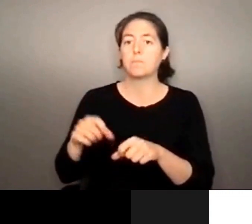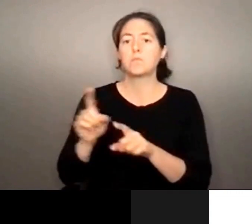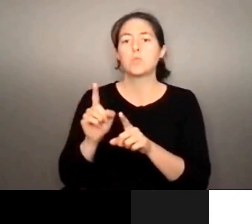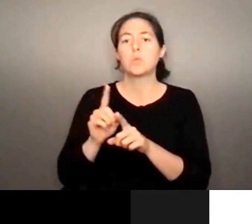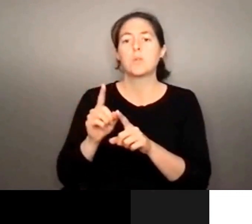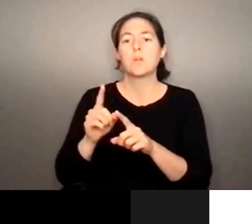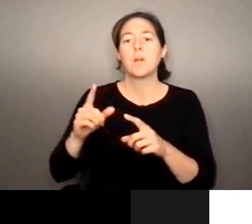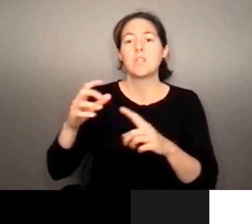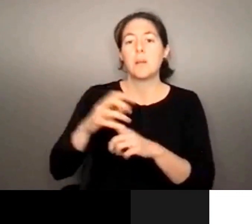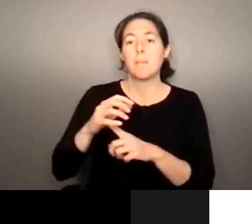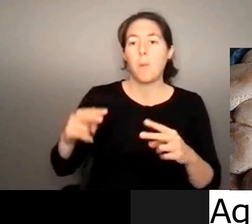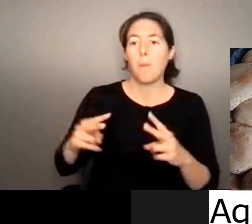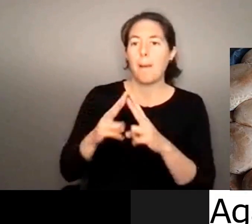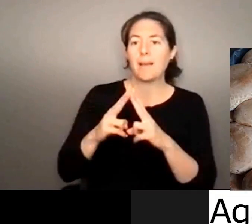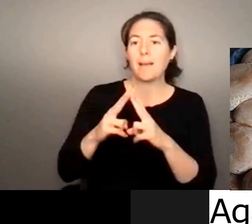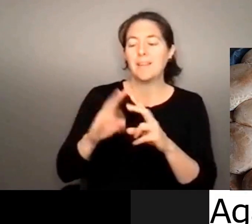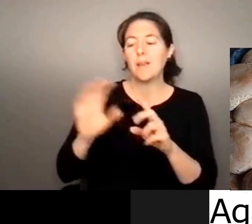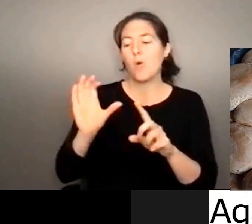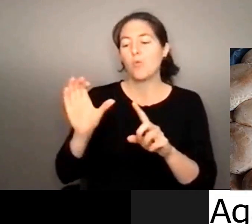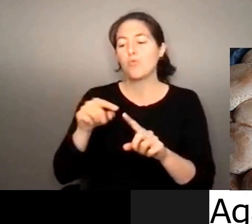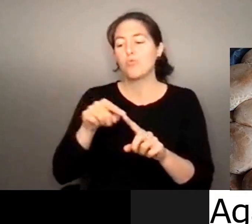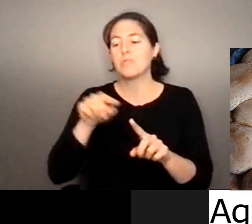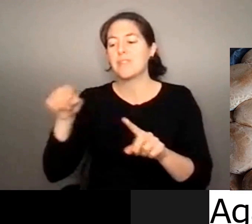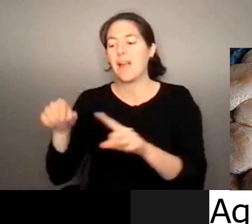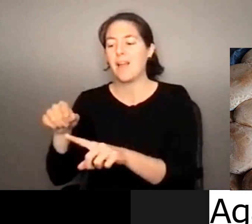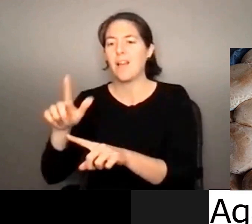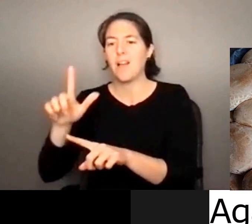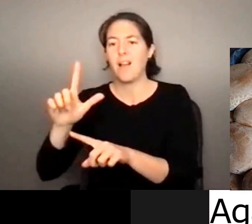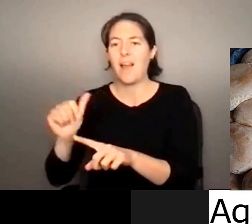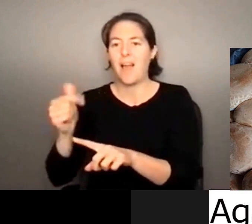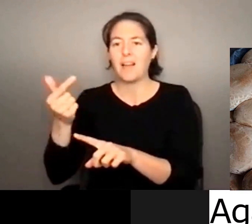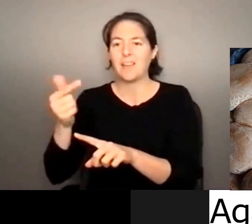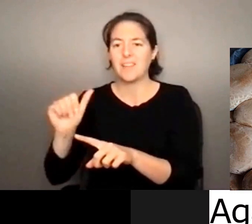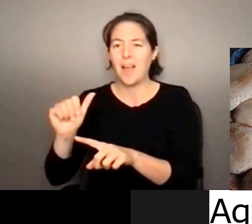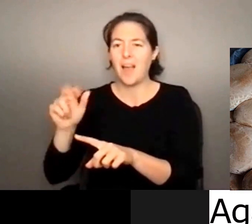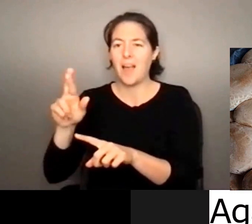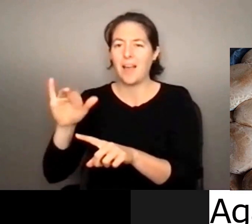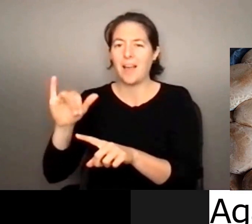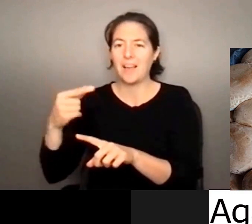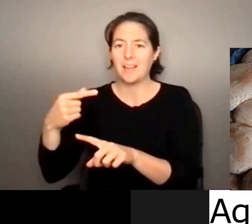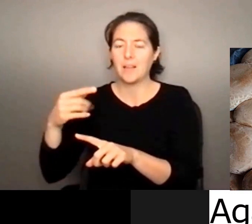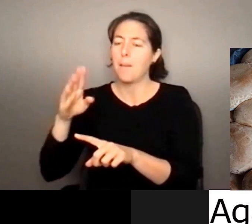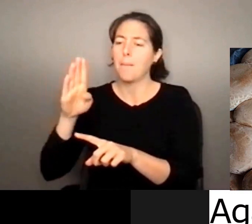de Paris qui est, qu'on appelle l'Agaric blasei,